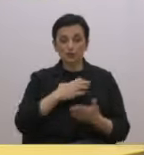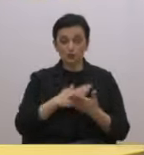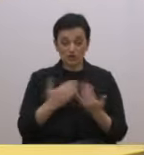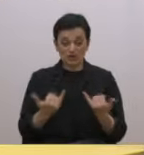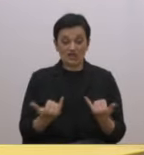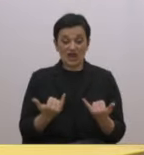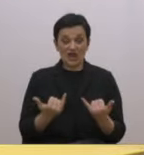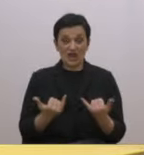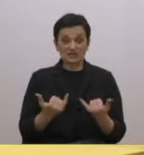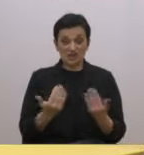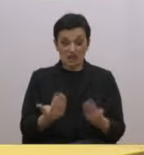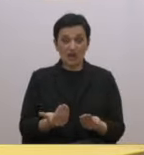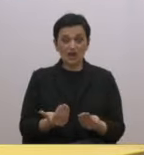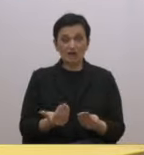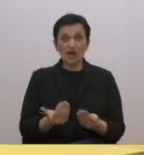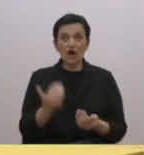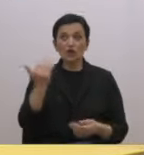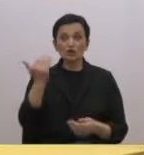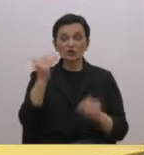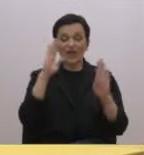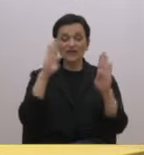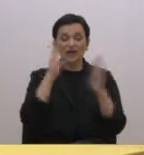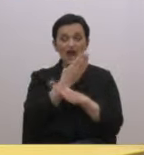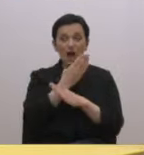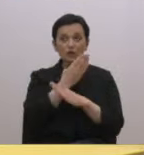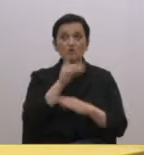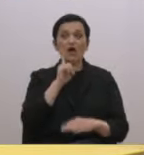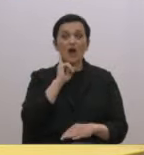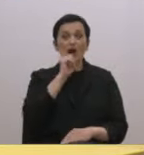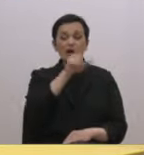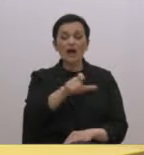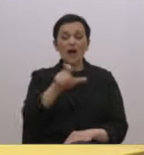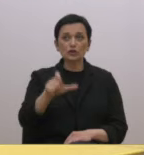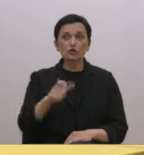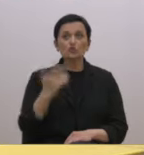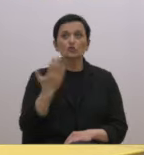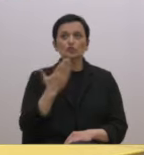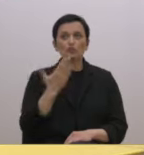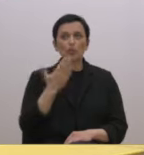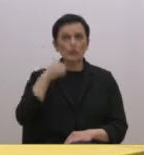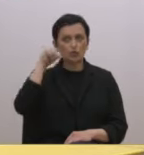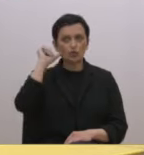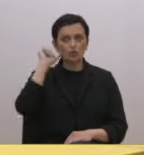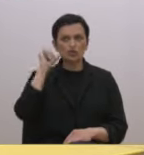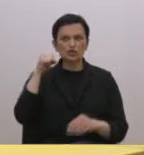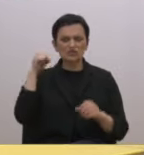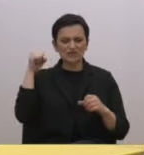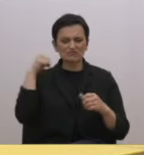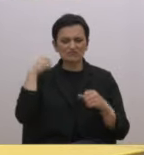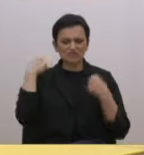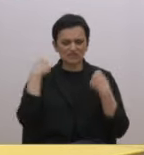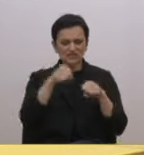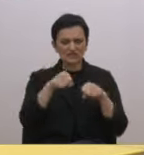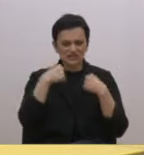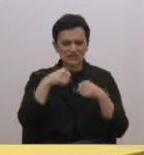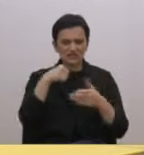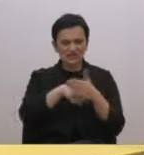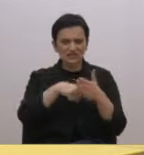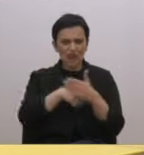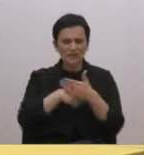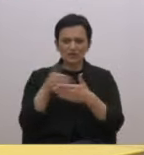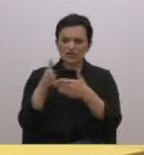დღეს და ახლა თქვენ ღალატობთ ახალგაზრდებს, რომლებსაც გუშინ ცემდით, დაზდევდით